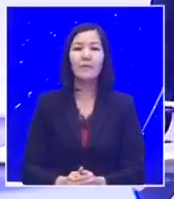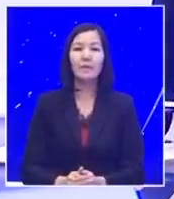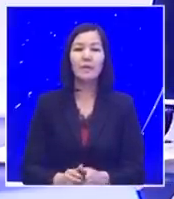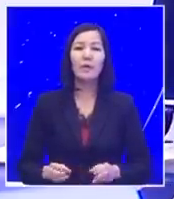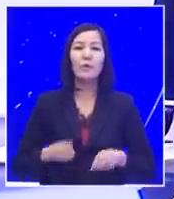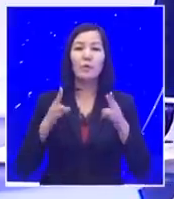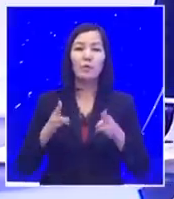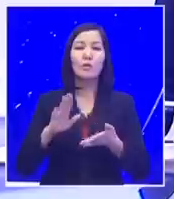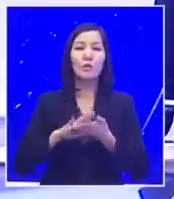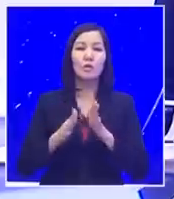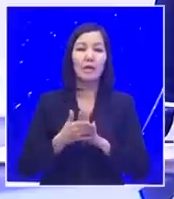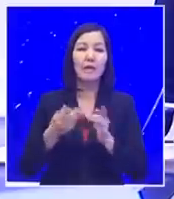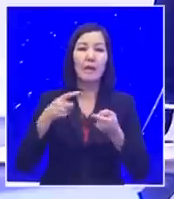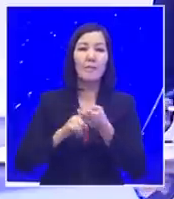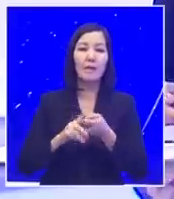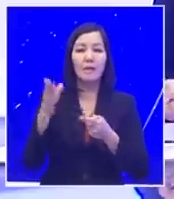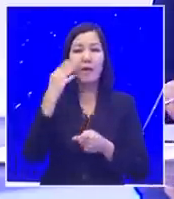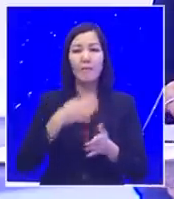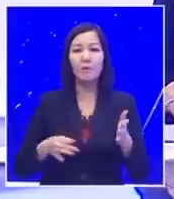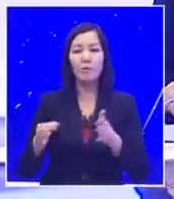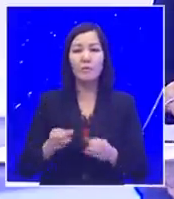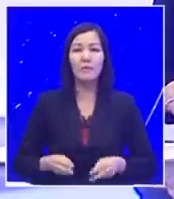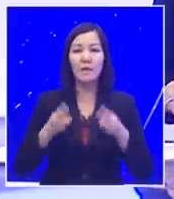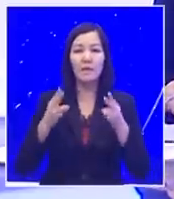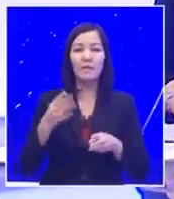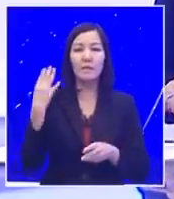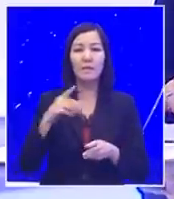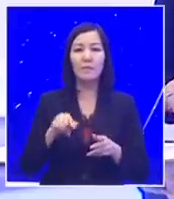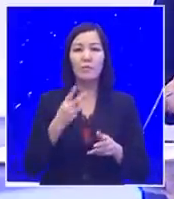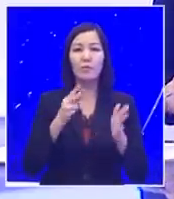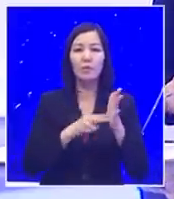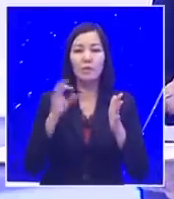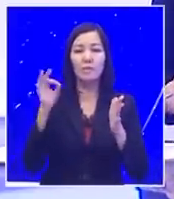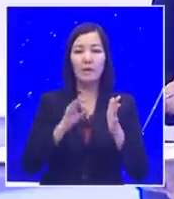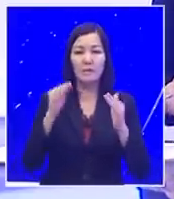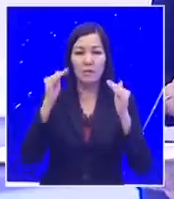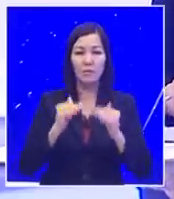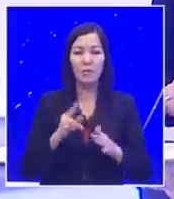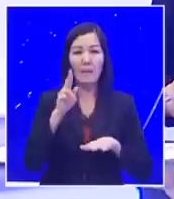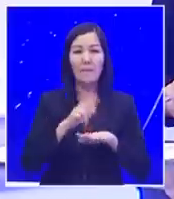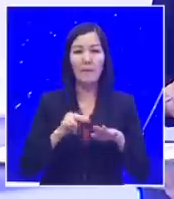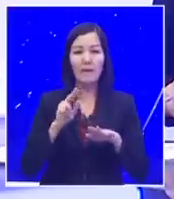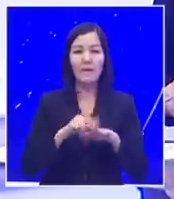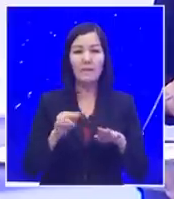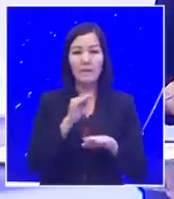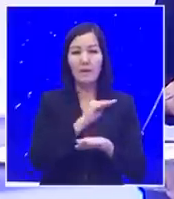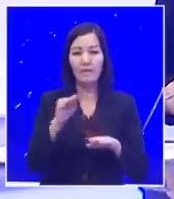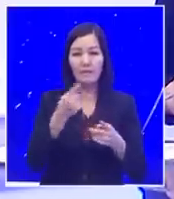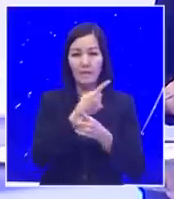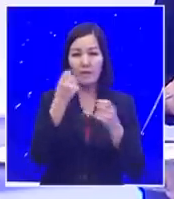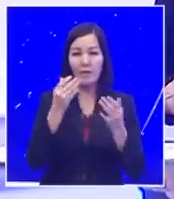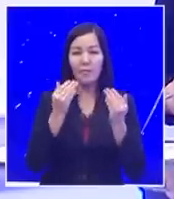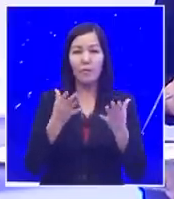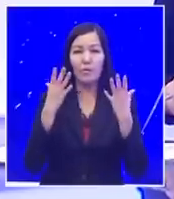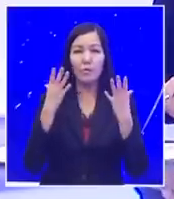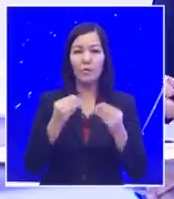Төтінші жағда енгізілгелі бері Алматы облысында қылмыс 40.7%-ға төмендеген. Полиция департаментінің ресми мәліметінше